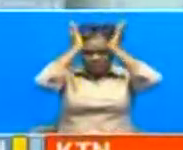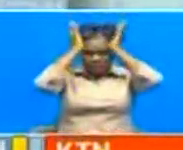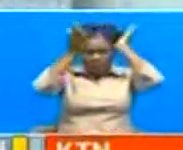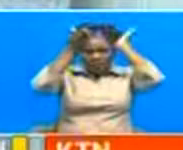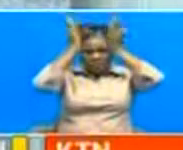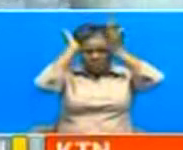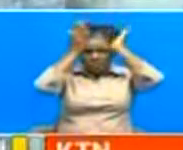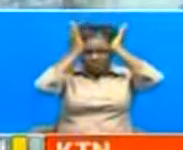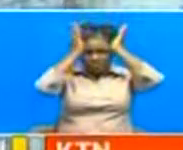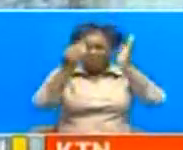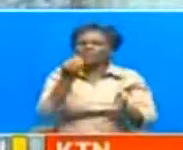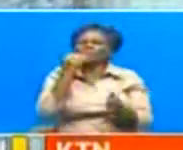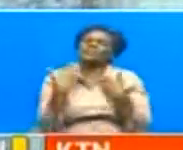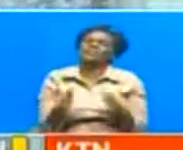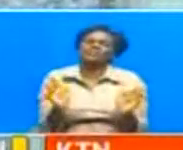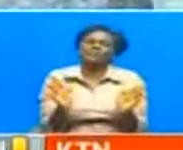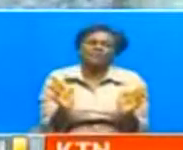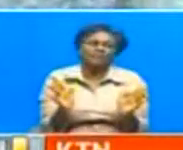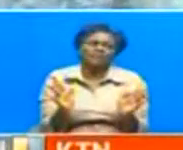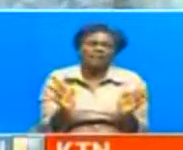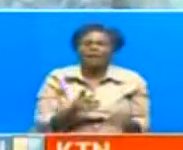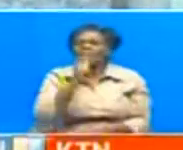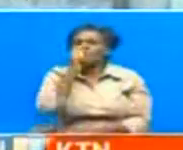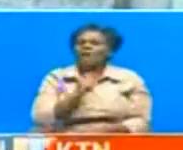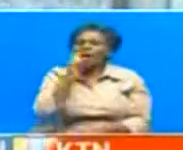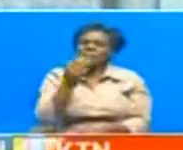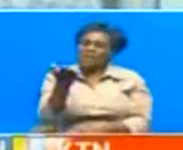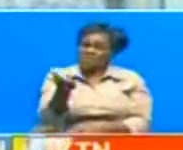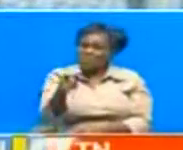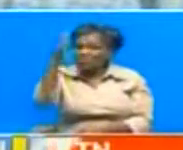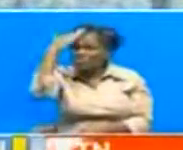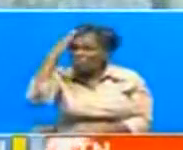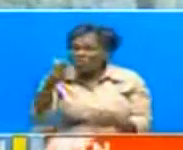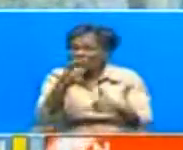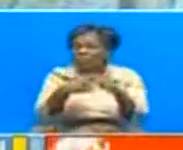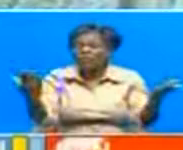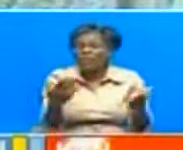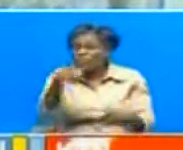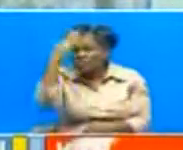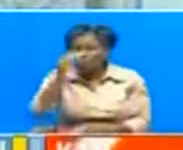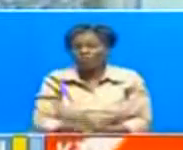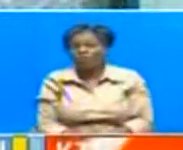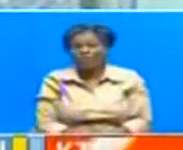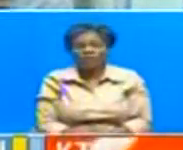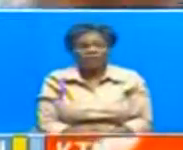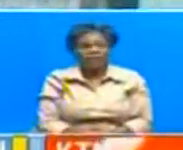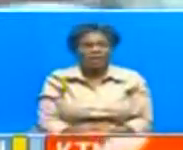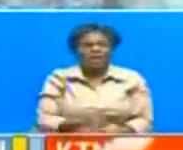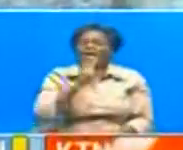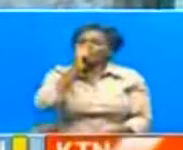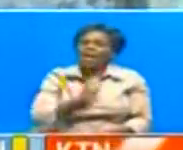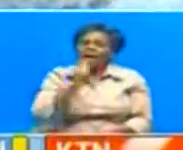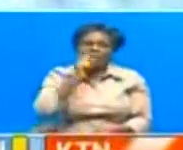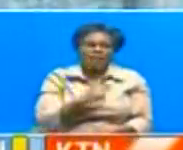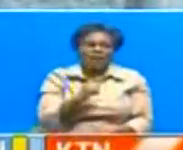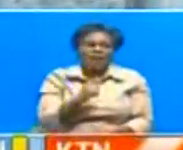bwana, tujizuri kula nyama ya punda bwana. Hizi nyama zinaleta madhara kwa matumbo, kwa kila mahali, kwa mwili, unafurafura kila mahali. Wiki ya nyama kama si